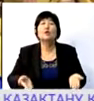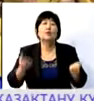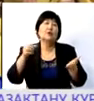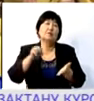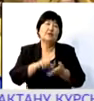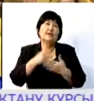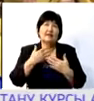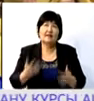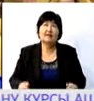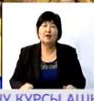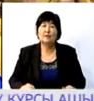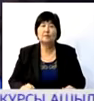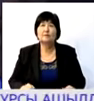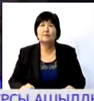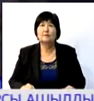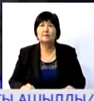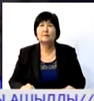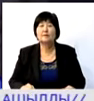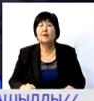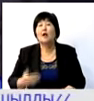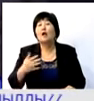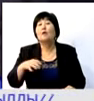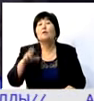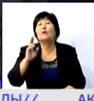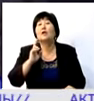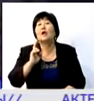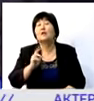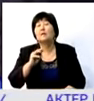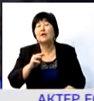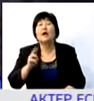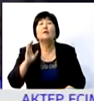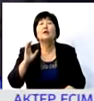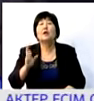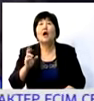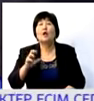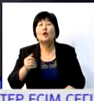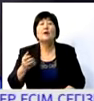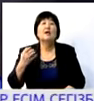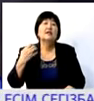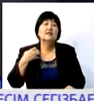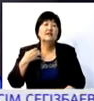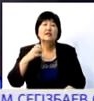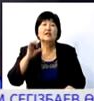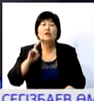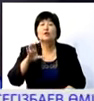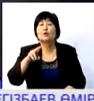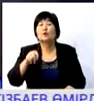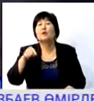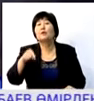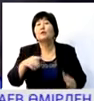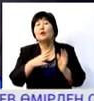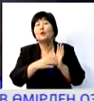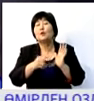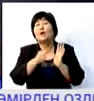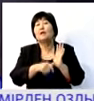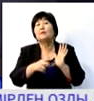етті. Мүлкаман Сүлейменұлы Қалауовтың жетекшілігімен сыр сұлуы ән би ансамблі 1968